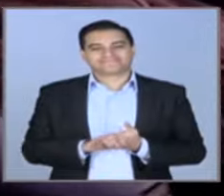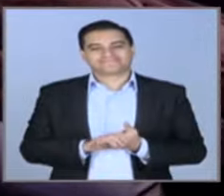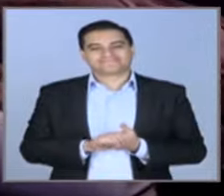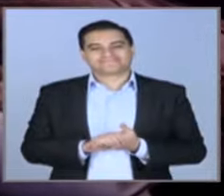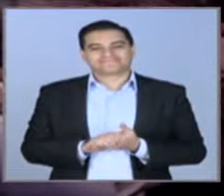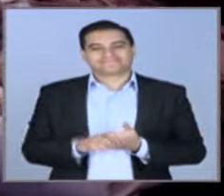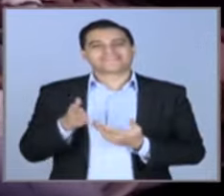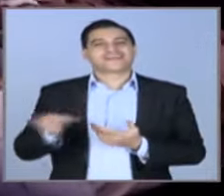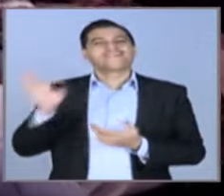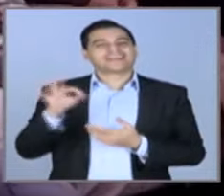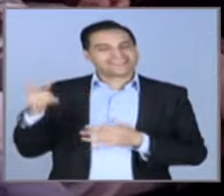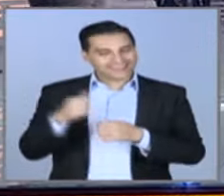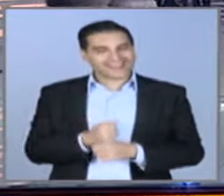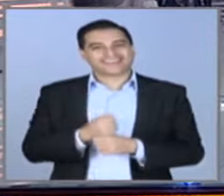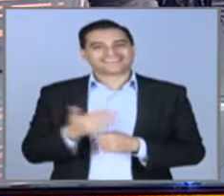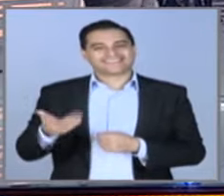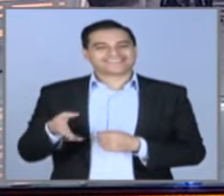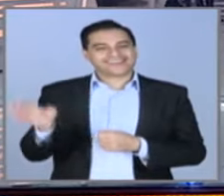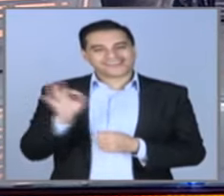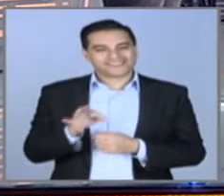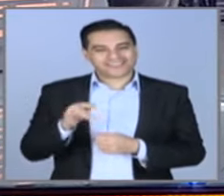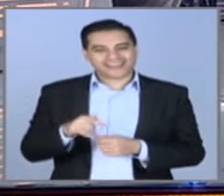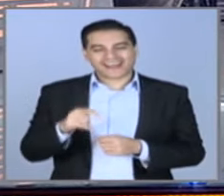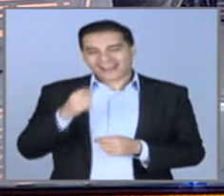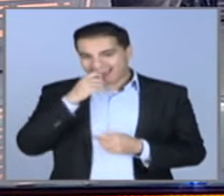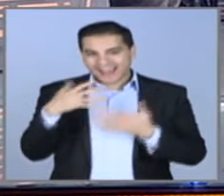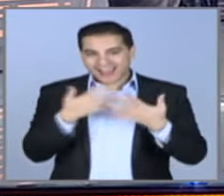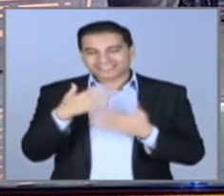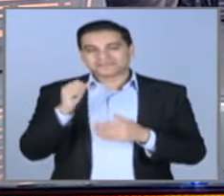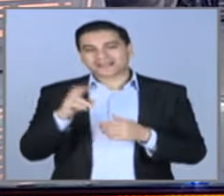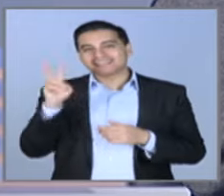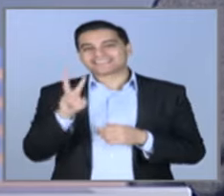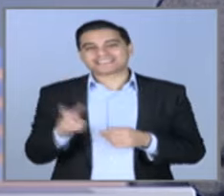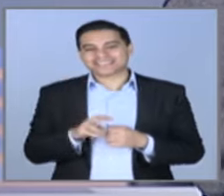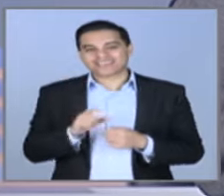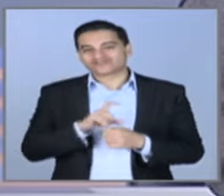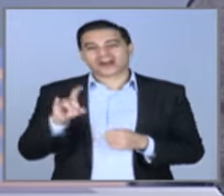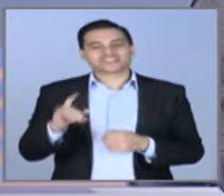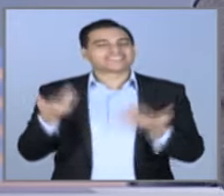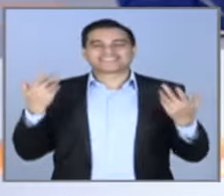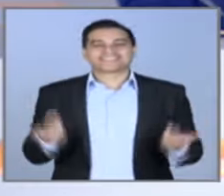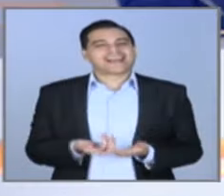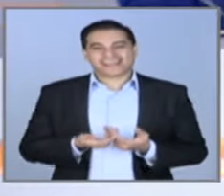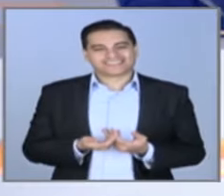تعال يا سيف تعال هنا. عيد تحرير سينا في أكتوبر